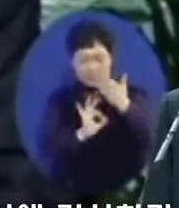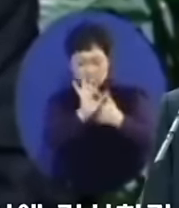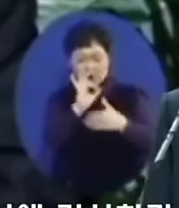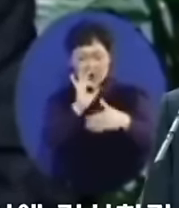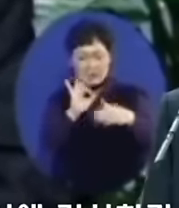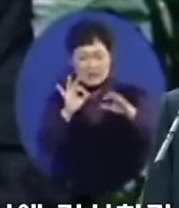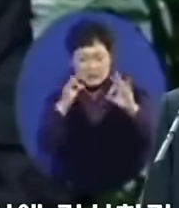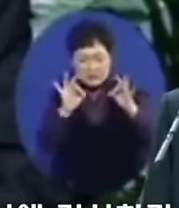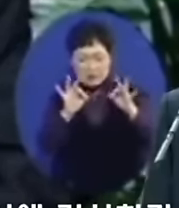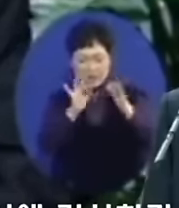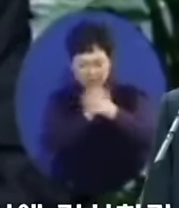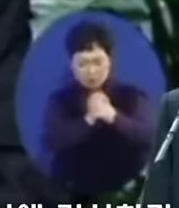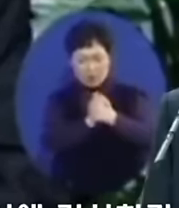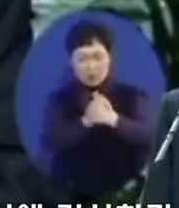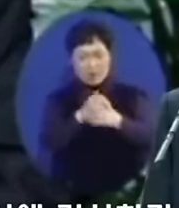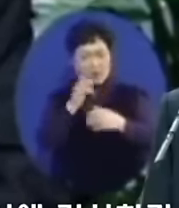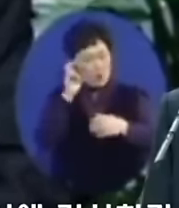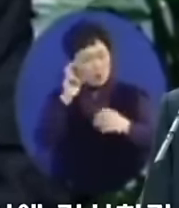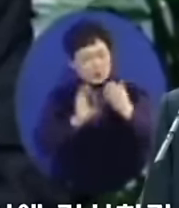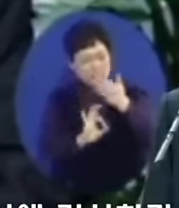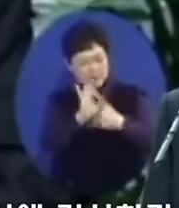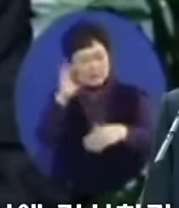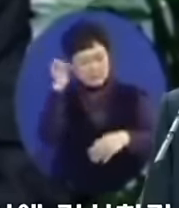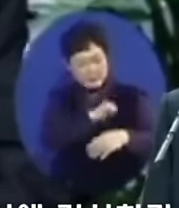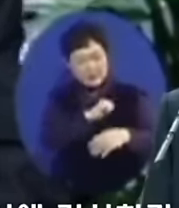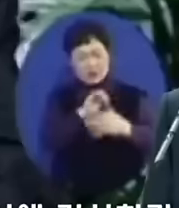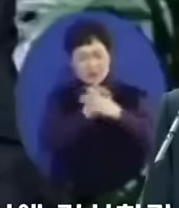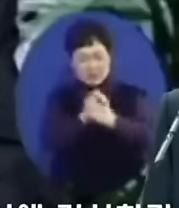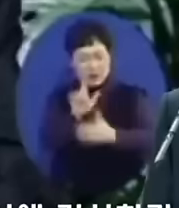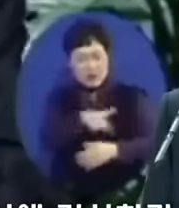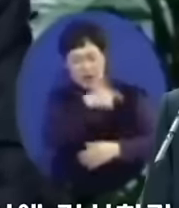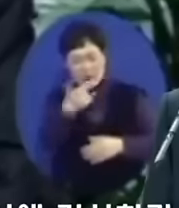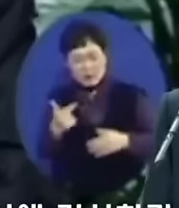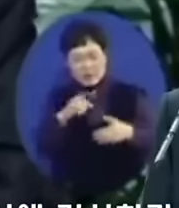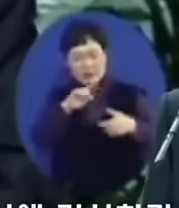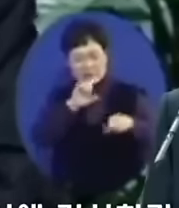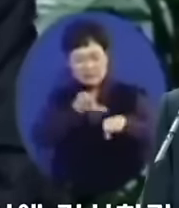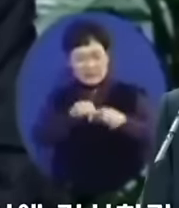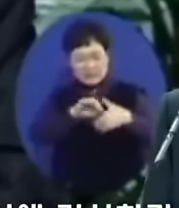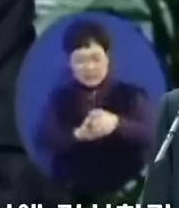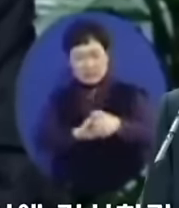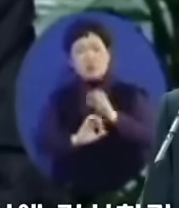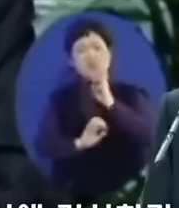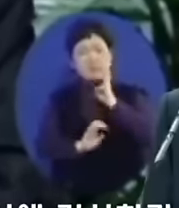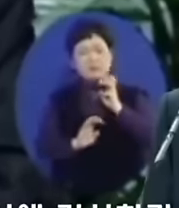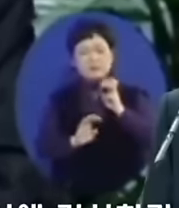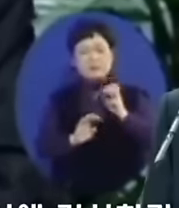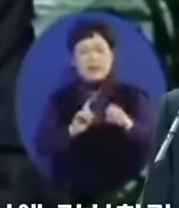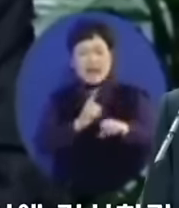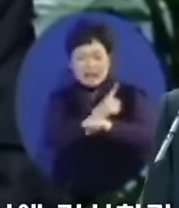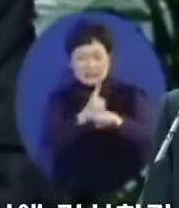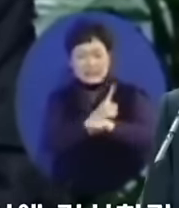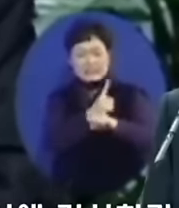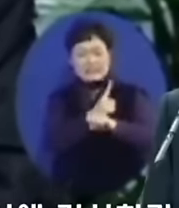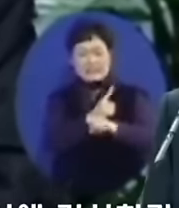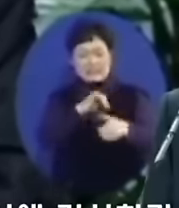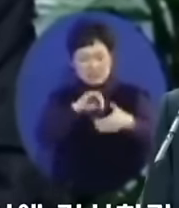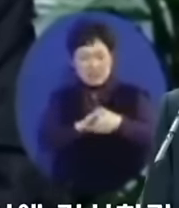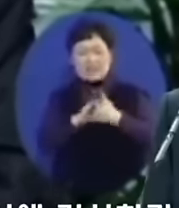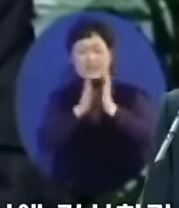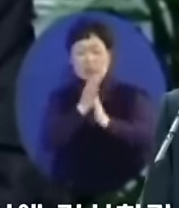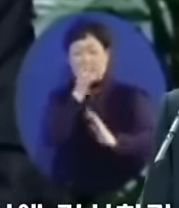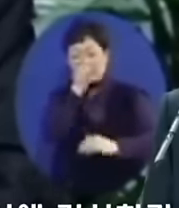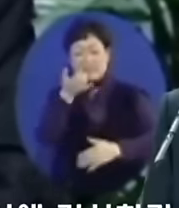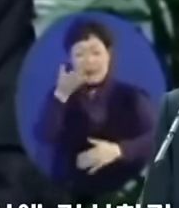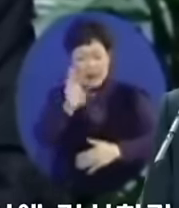기도하고 혹은 철야 기도하고 새벽 기도하고 하루에 내가 정해놓고 30분 1시간씩 기도하는 정한 기도가